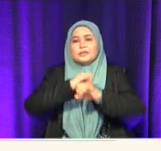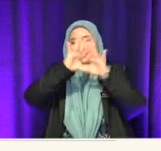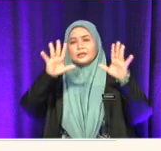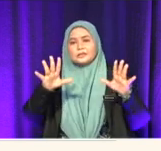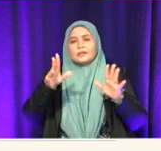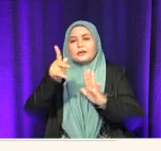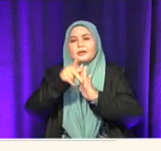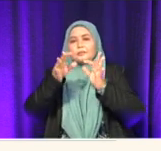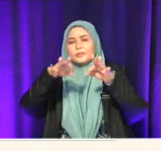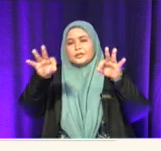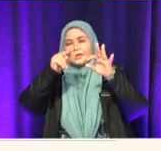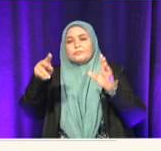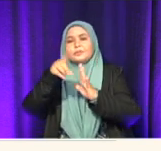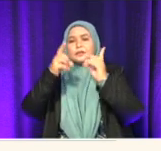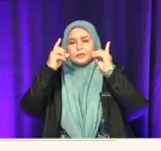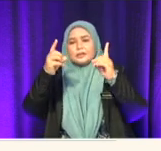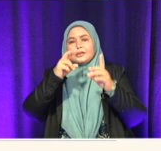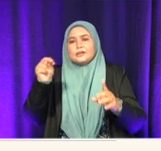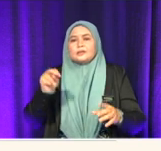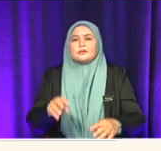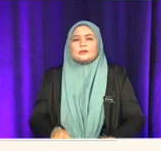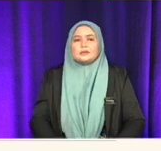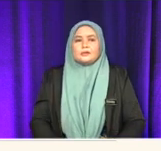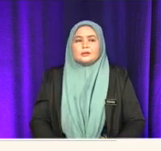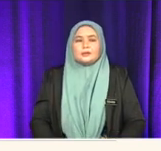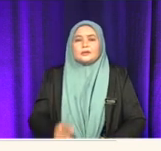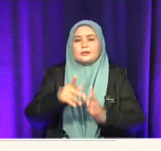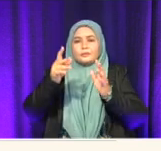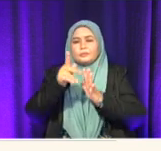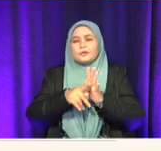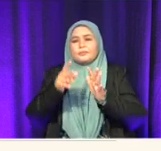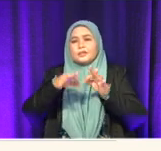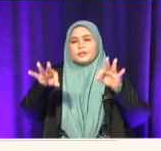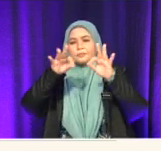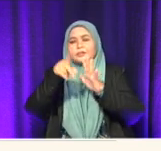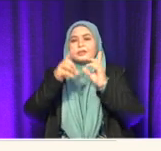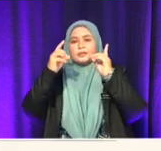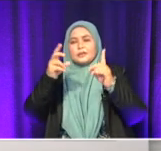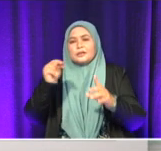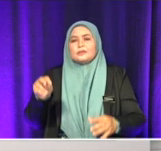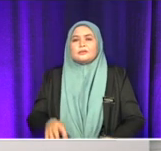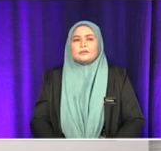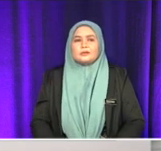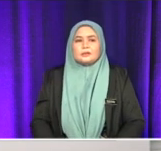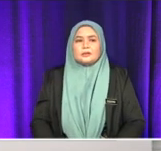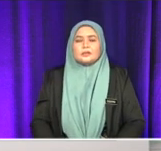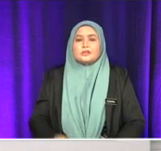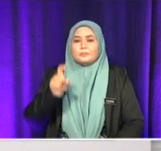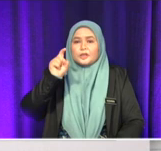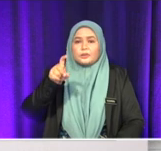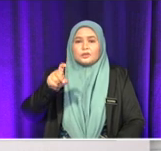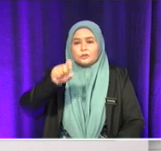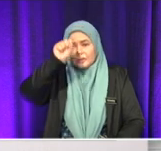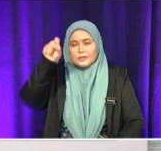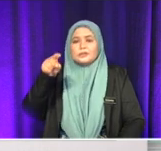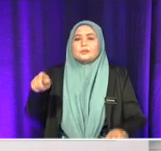kepentingan pendidikan oke kepentingan pendidikan sepatunya soalnya